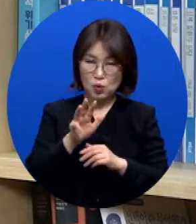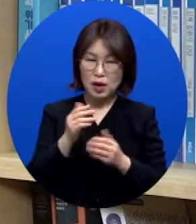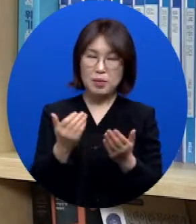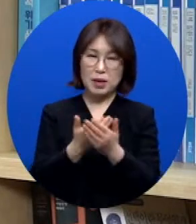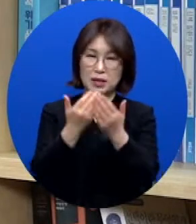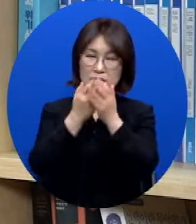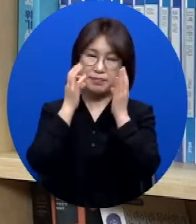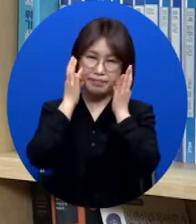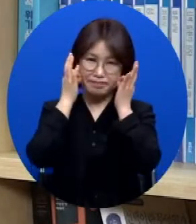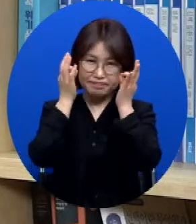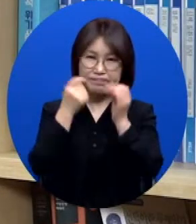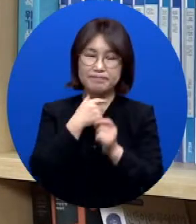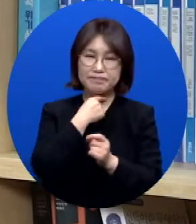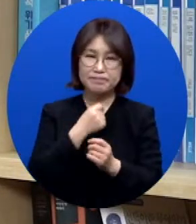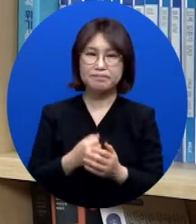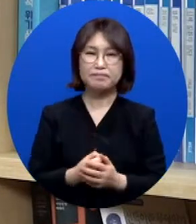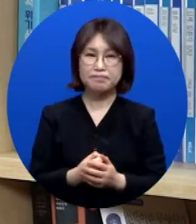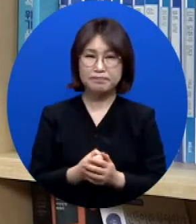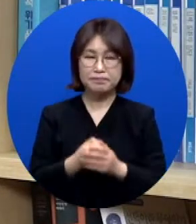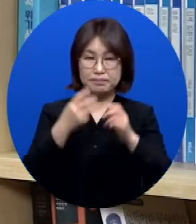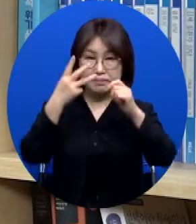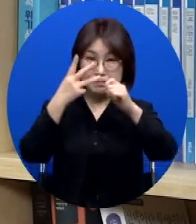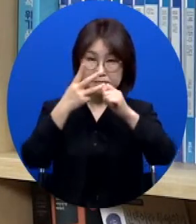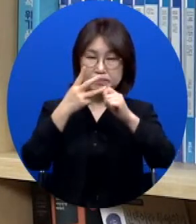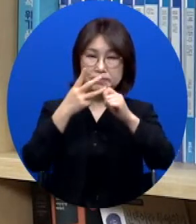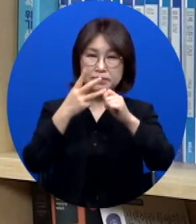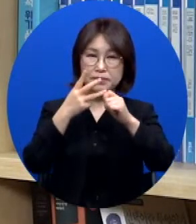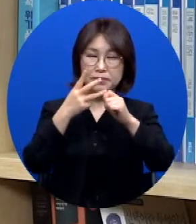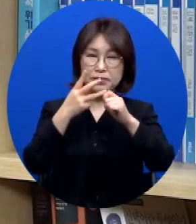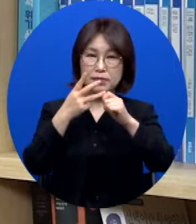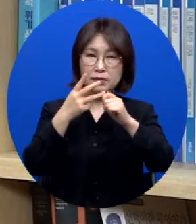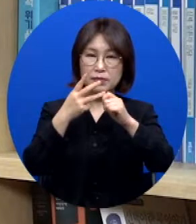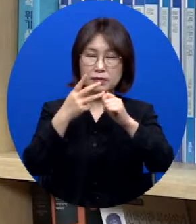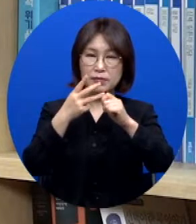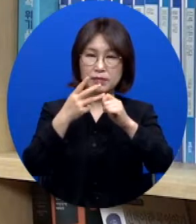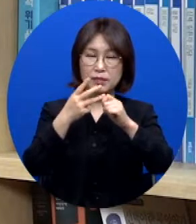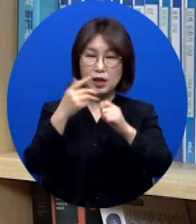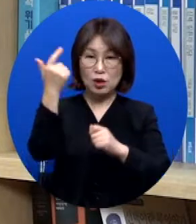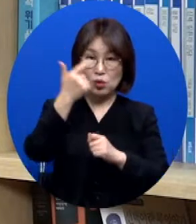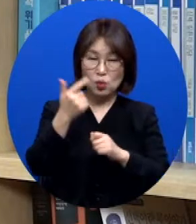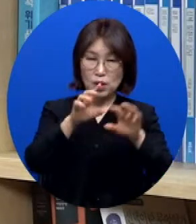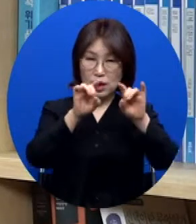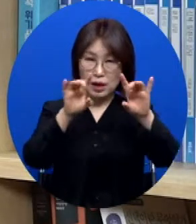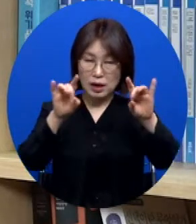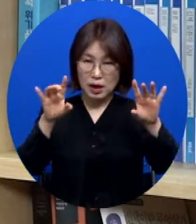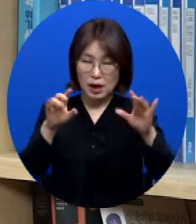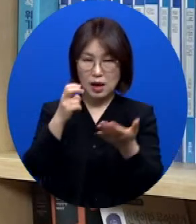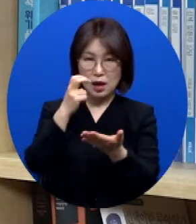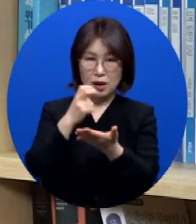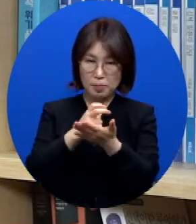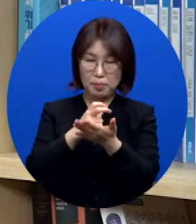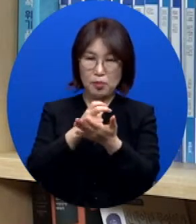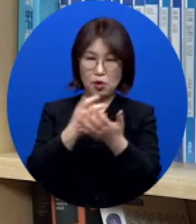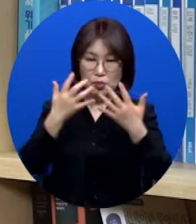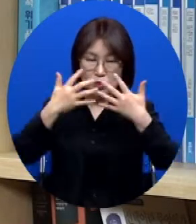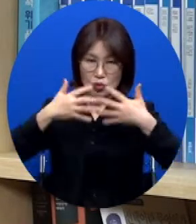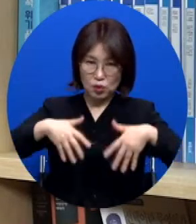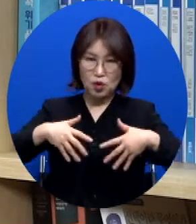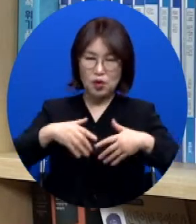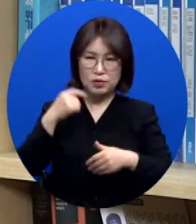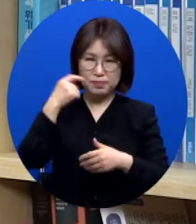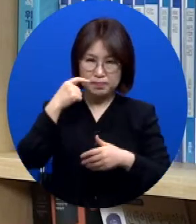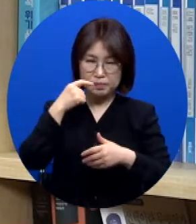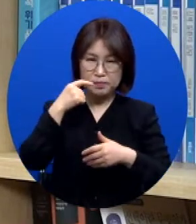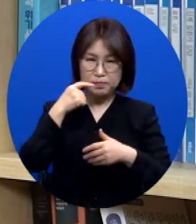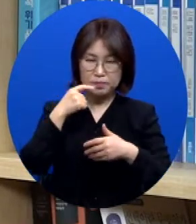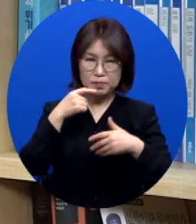꾀하도록 하겠습니다. 세 번째는 우리 각 노회가 법적 구성 요건을 좀 더